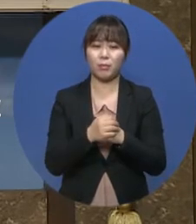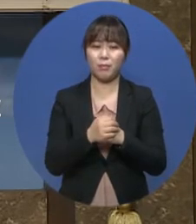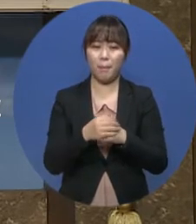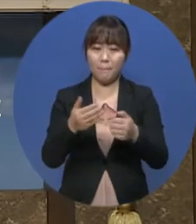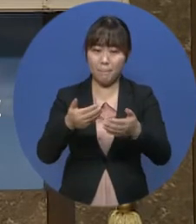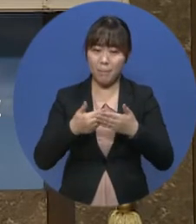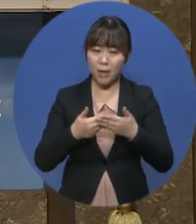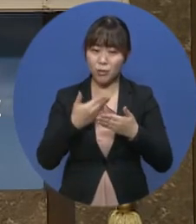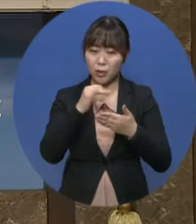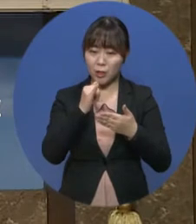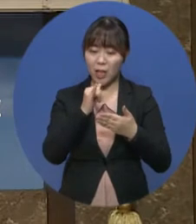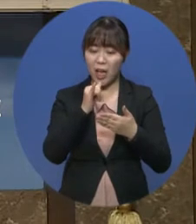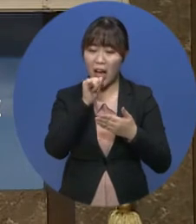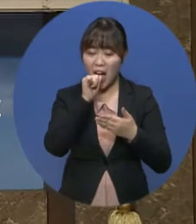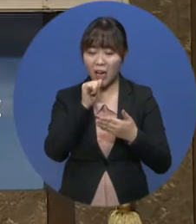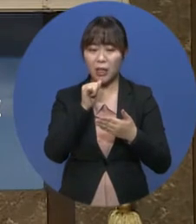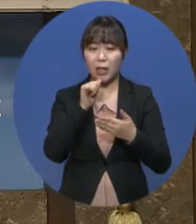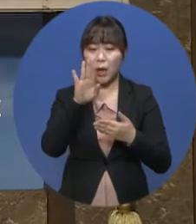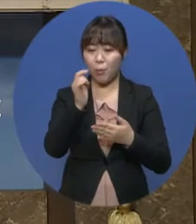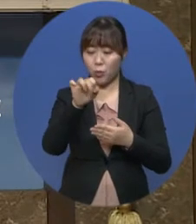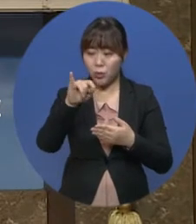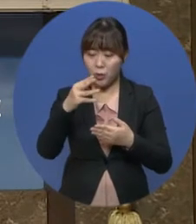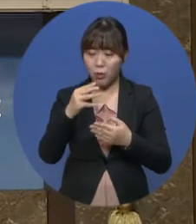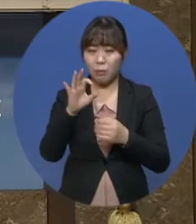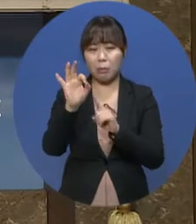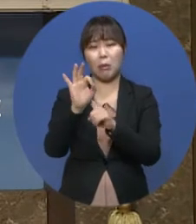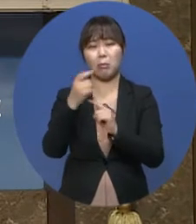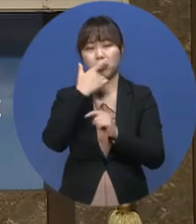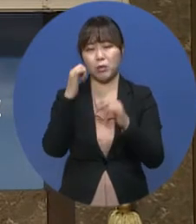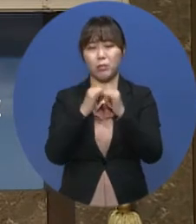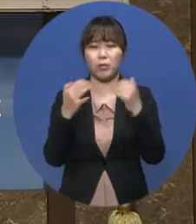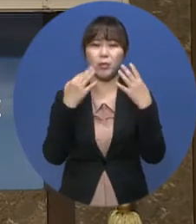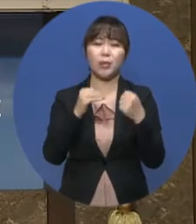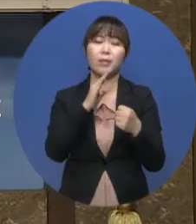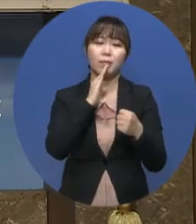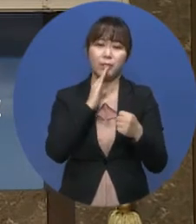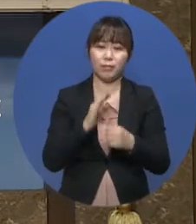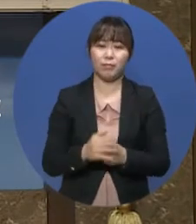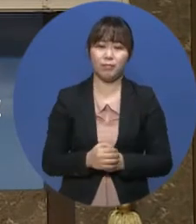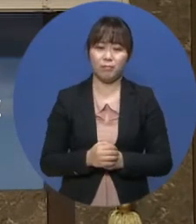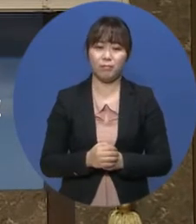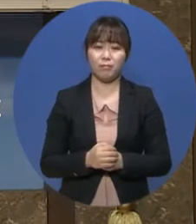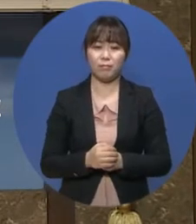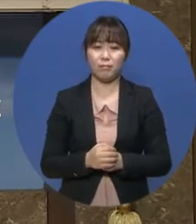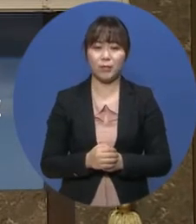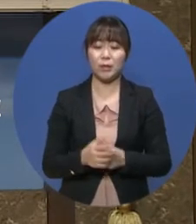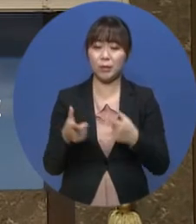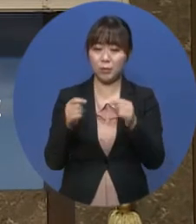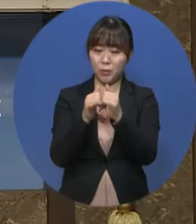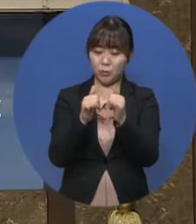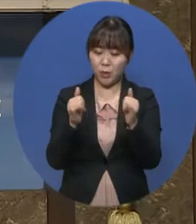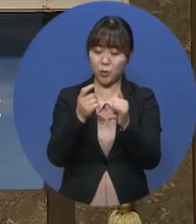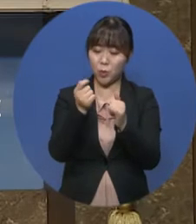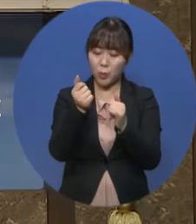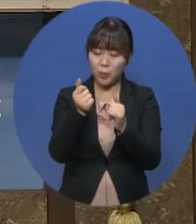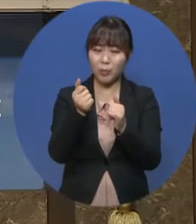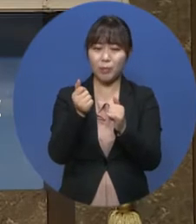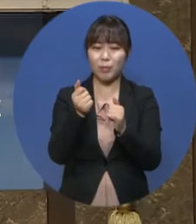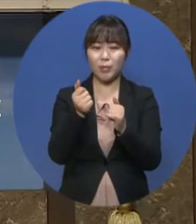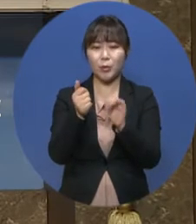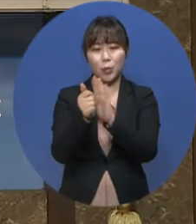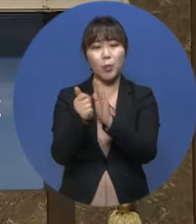있는 그 보철 비용이 부족한 분들이 너무 많습니다 4 그래서 그런 분들에게 조금이라도